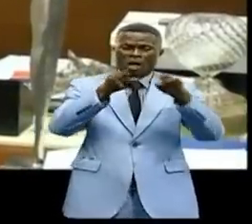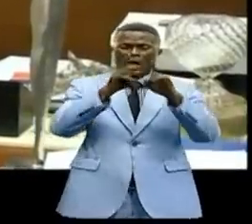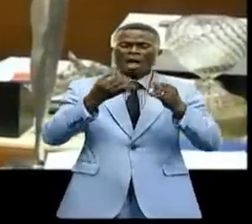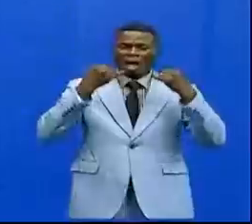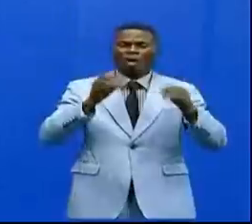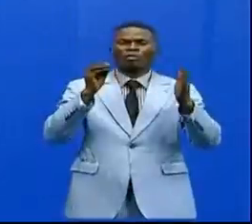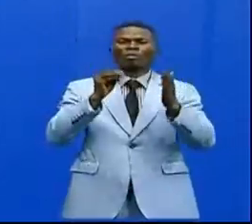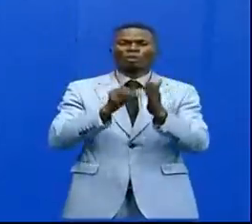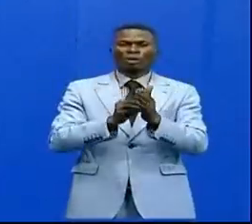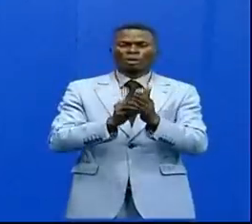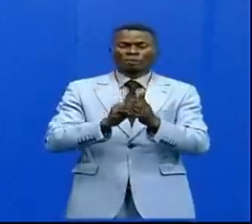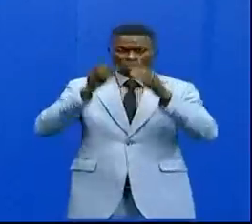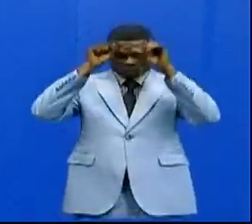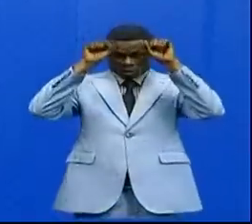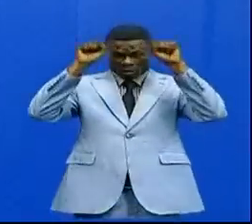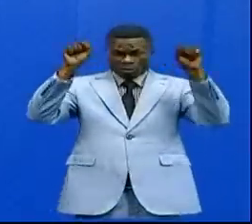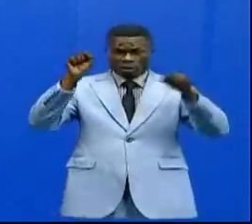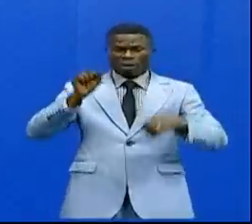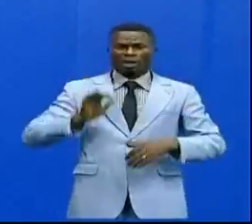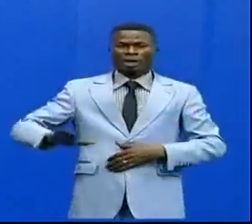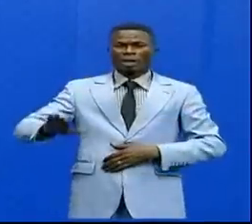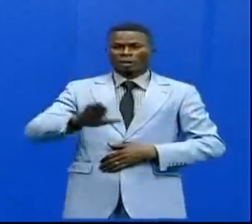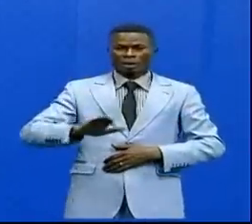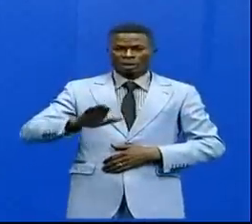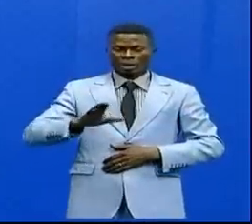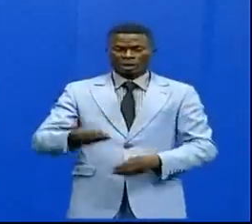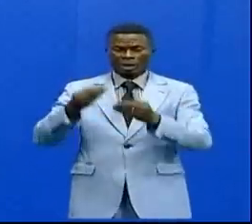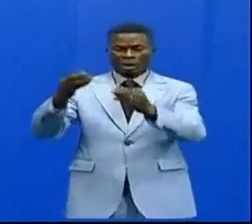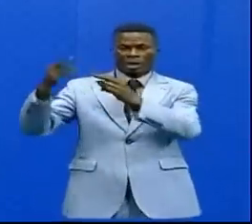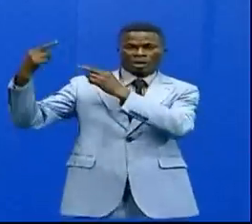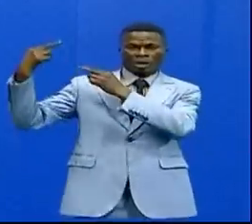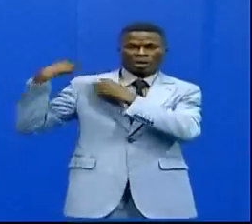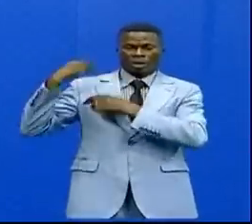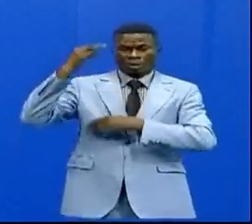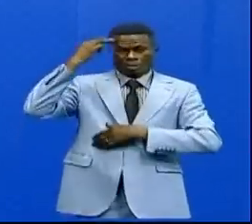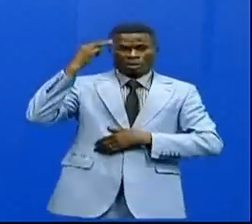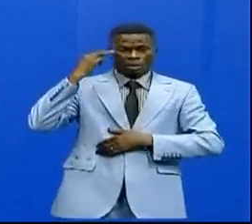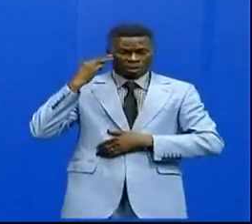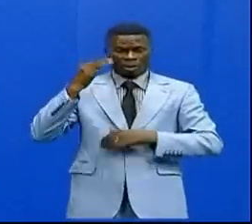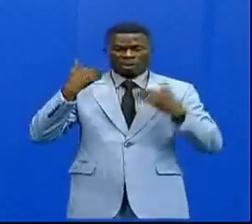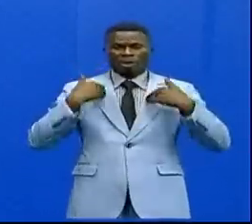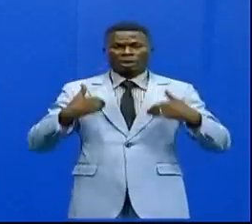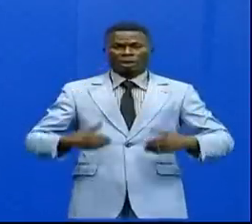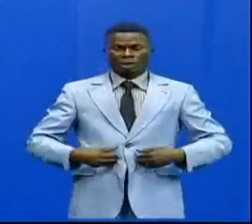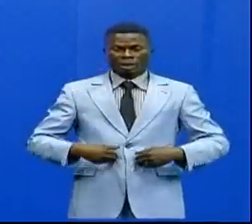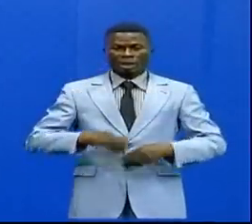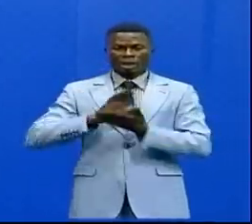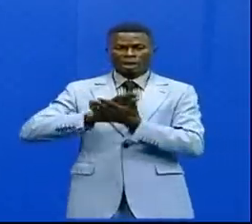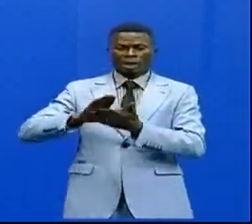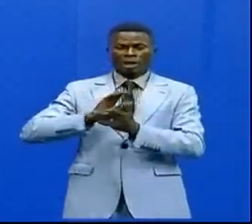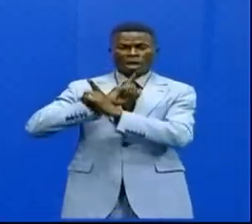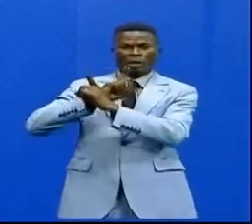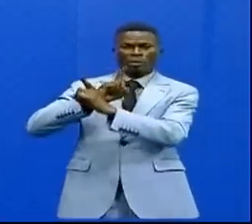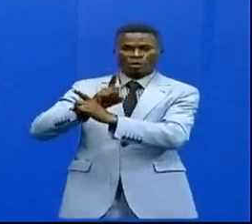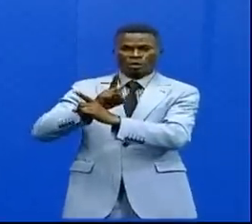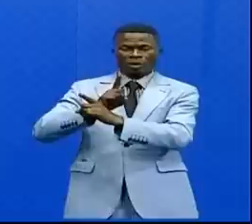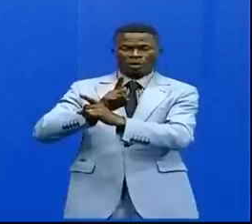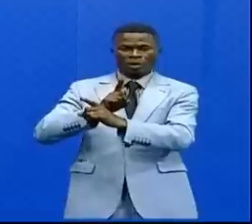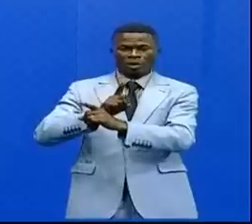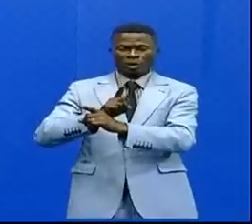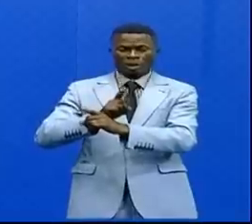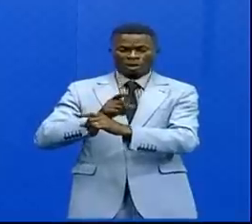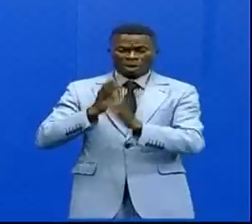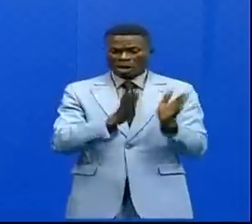informer. Le président de la République a chargé le ministre de la Santé, Hygiène et Prévention de prendre